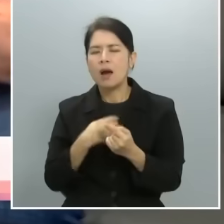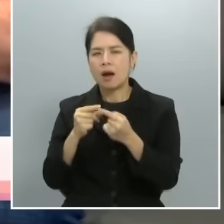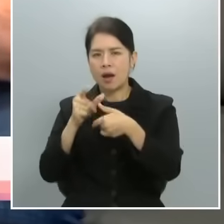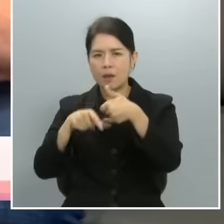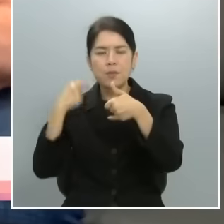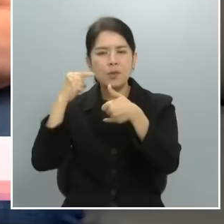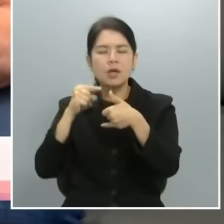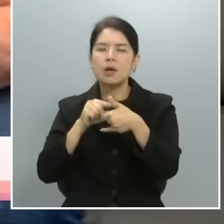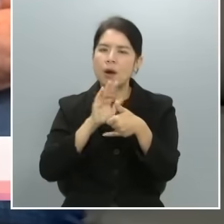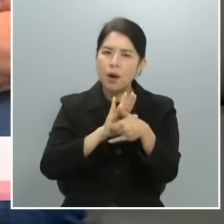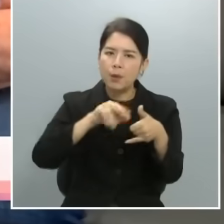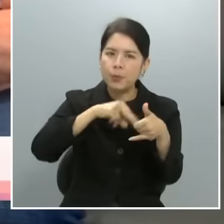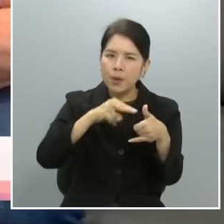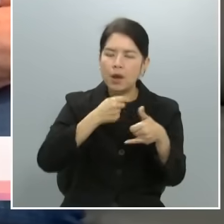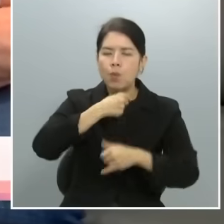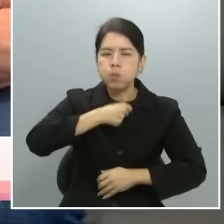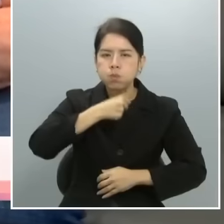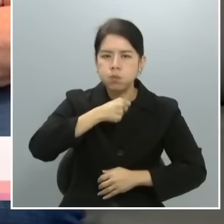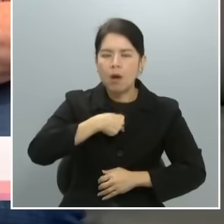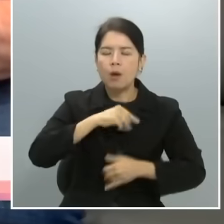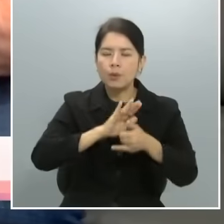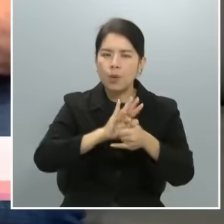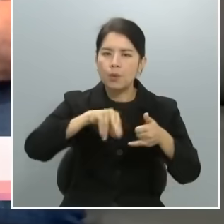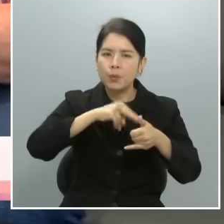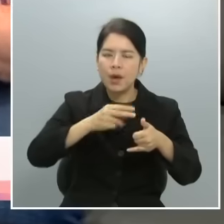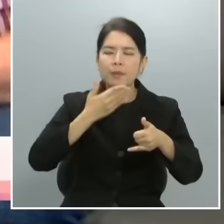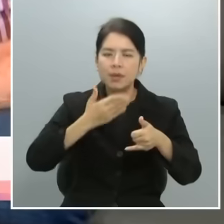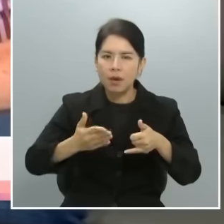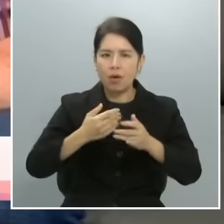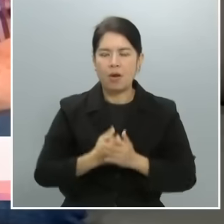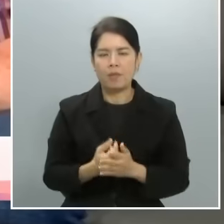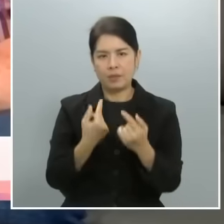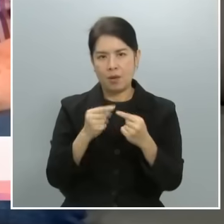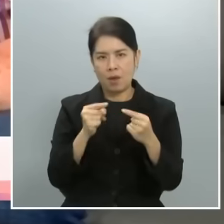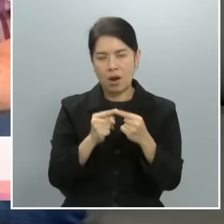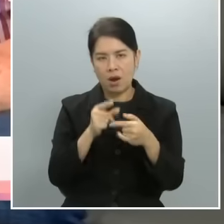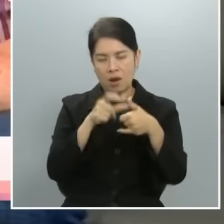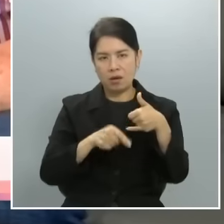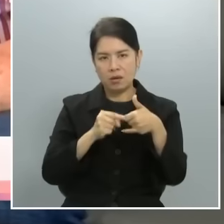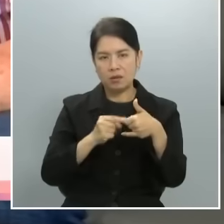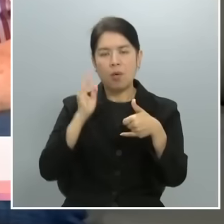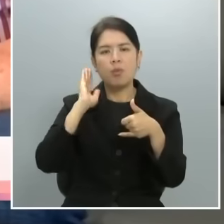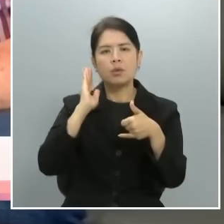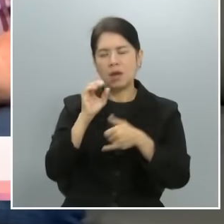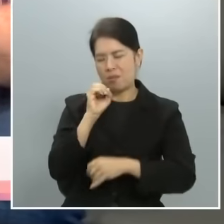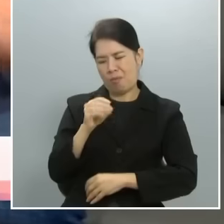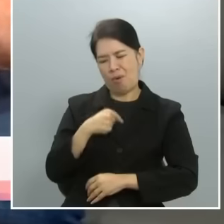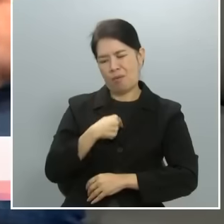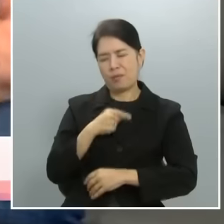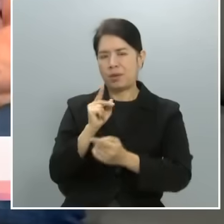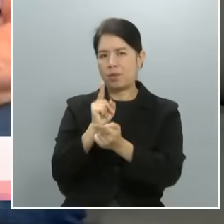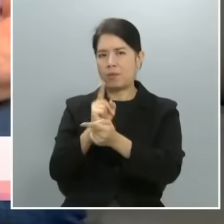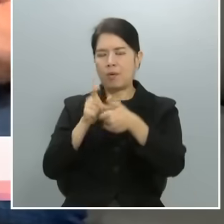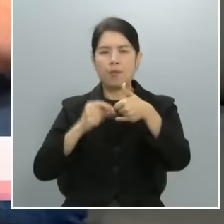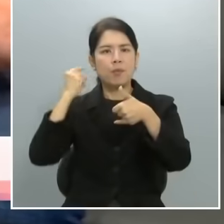ตอนแก่แต่พอผ่านไปอีกระยะหนึ่งคุณแก่บอกว่าเริ่มผิดสังเกตเพราะว่าผู้หญิงคนนี้มักจะมีงานปาร์ตี้บ่อยๆ